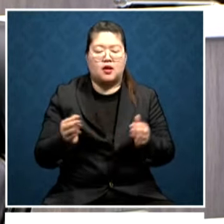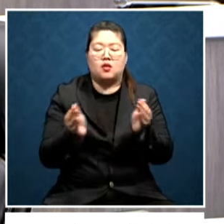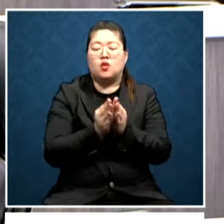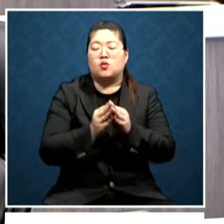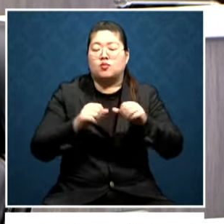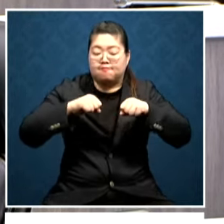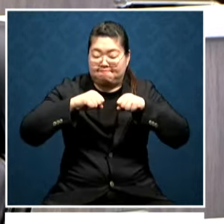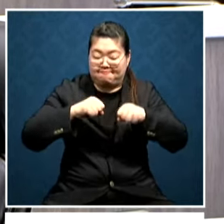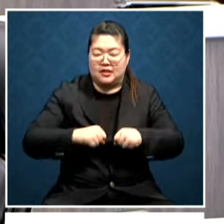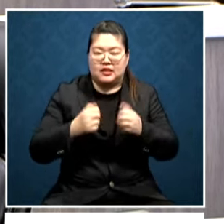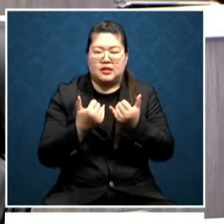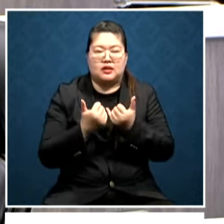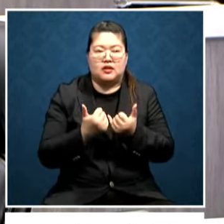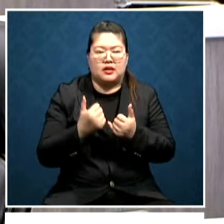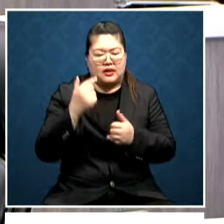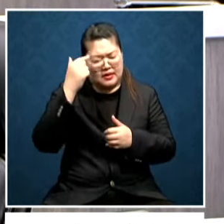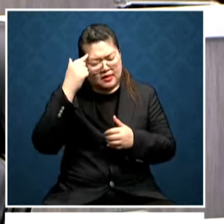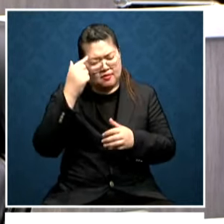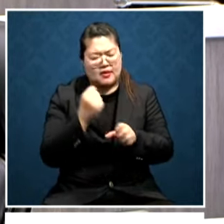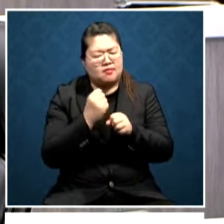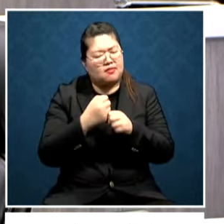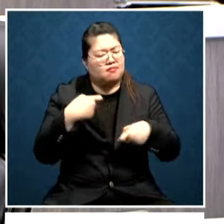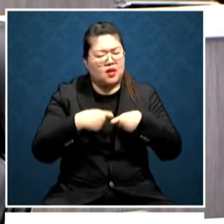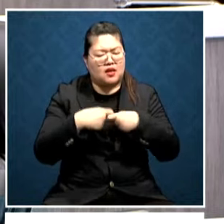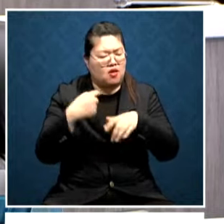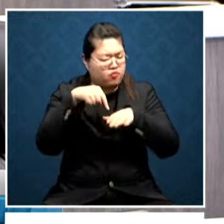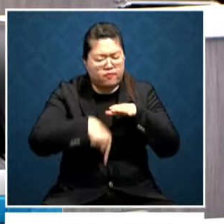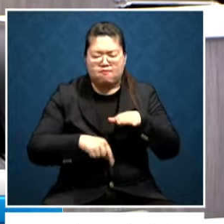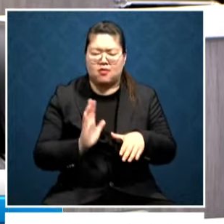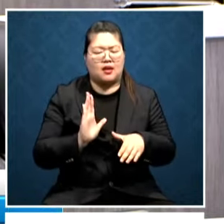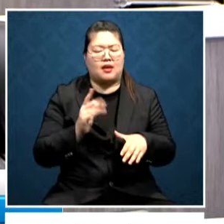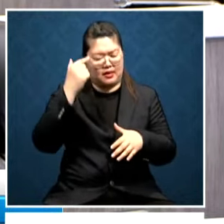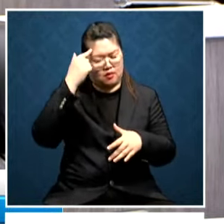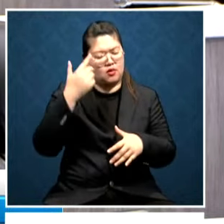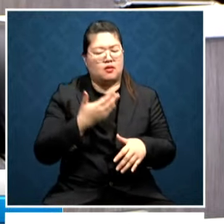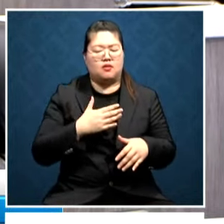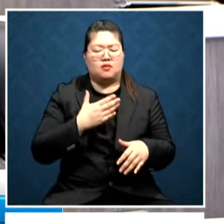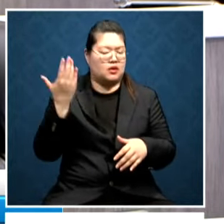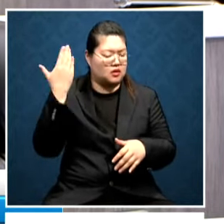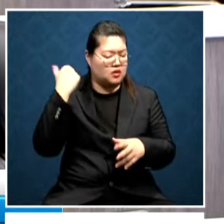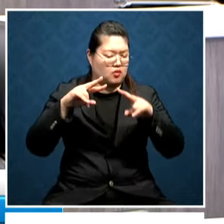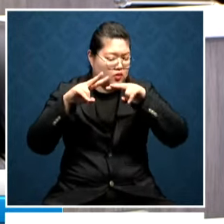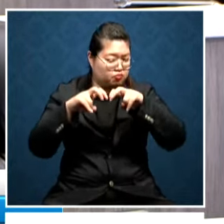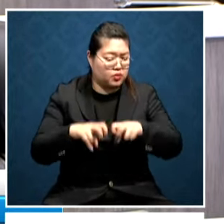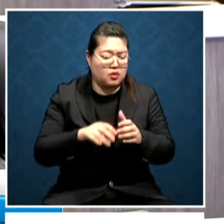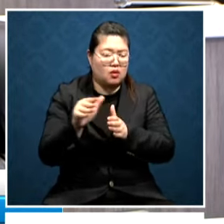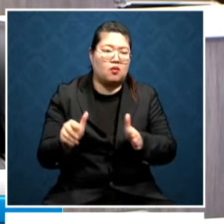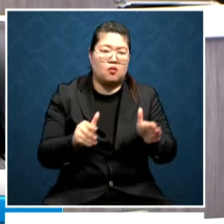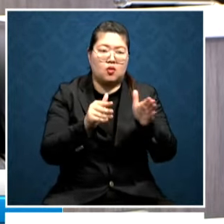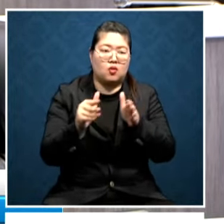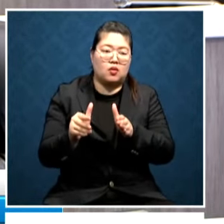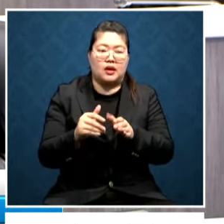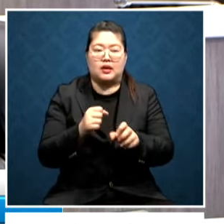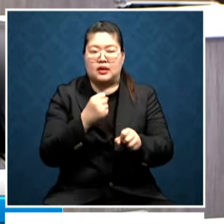ะครับเป็นร่างที่มันไม่มีอะไรซับซ้อนมากนะครับแล้วก็เราเองก็น่าจะได้ศึกษากันมาตั้งแต่กระบวนการที่เข้ามาใน